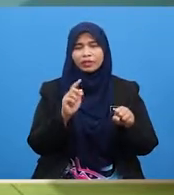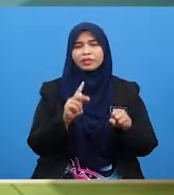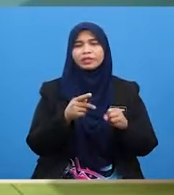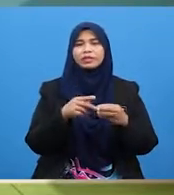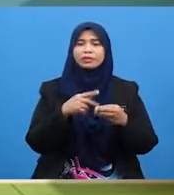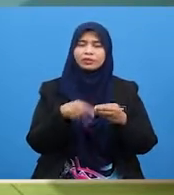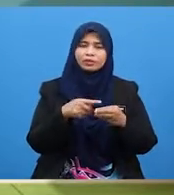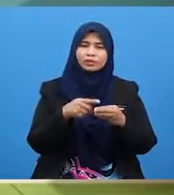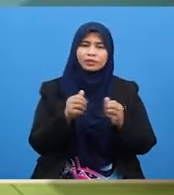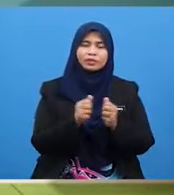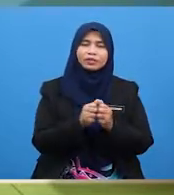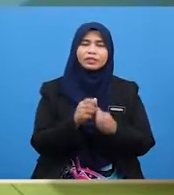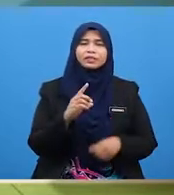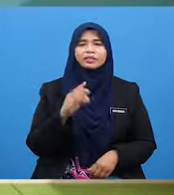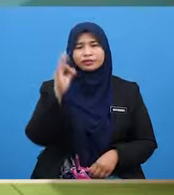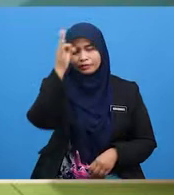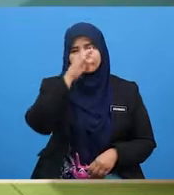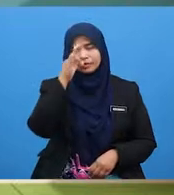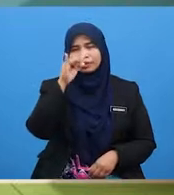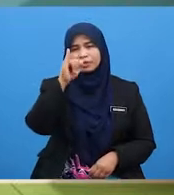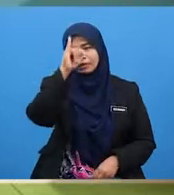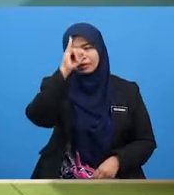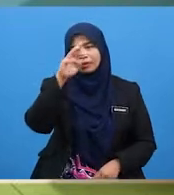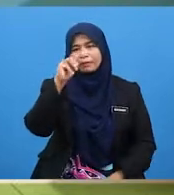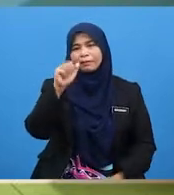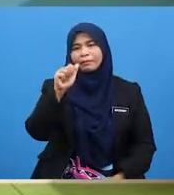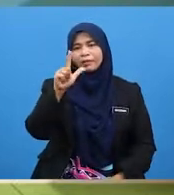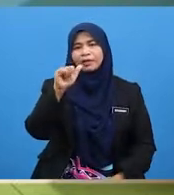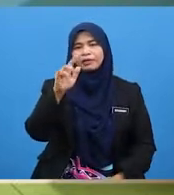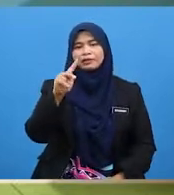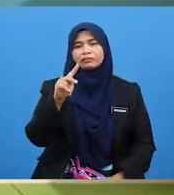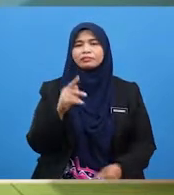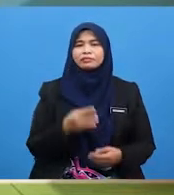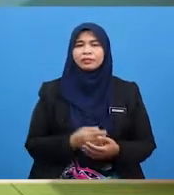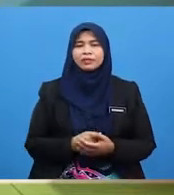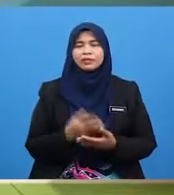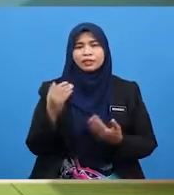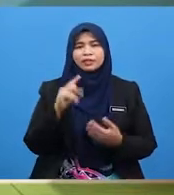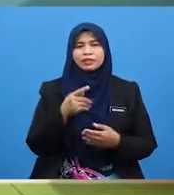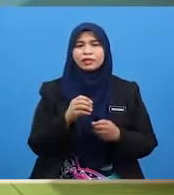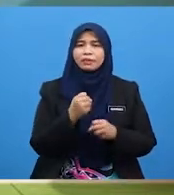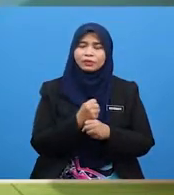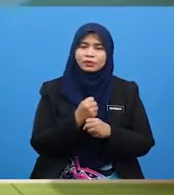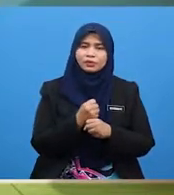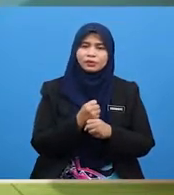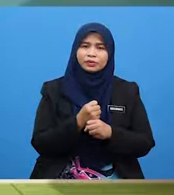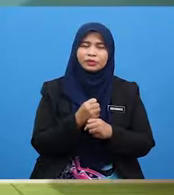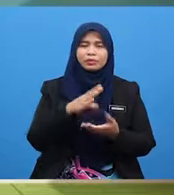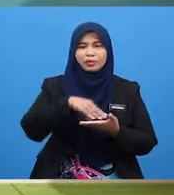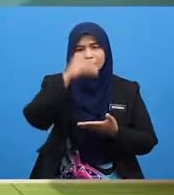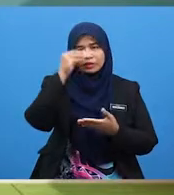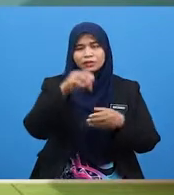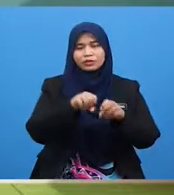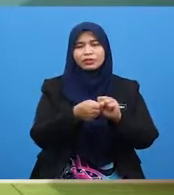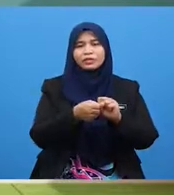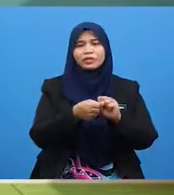dengan kepribadian Imam Malik rahimahullah. Marilah kita bersungguh-sungguh menuntut ilmu agar